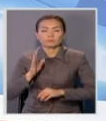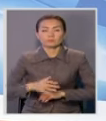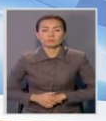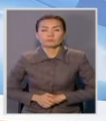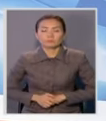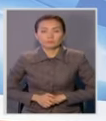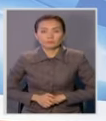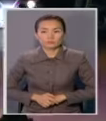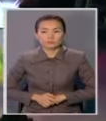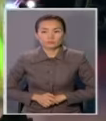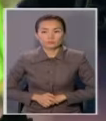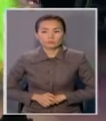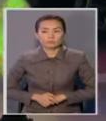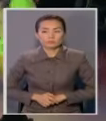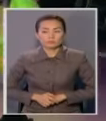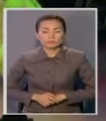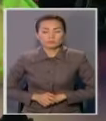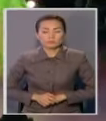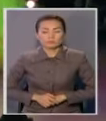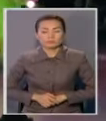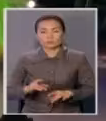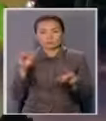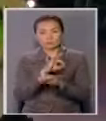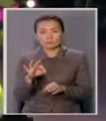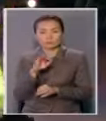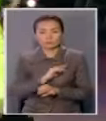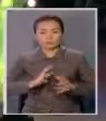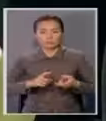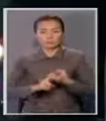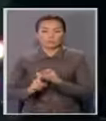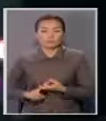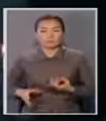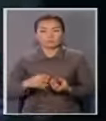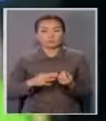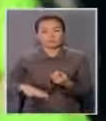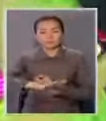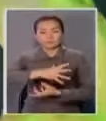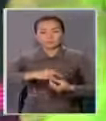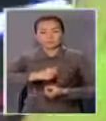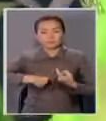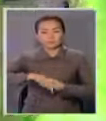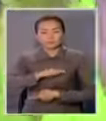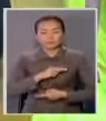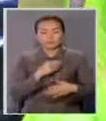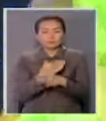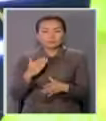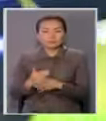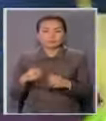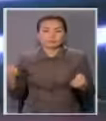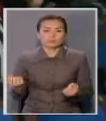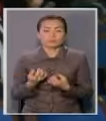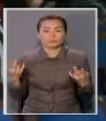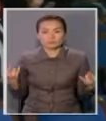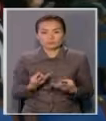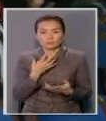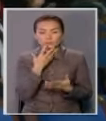сюжете как известно во время мировой пандемии президент страны призвал всех предпринимателей оказывать всемирную поддержку